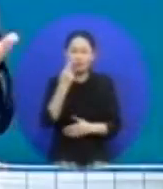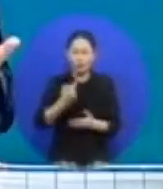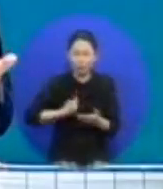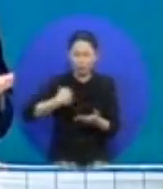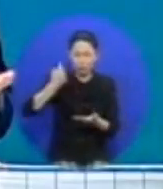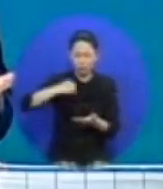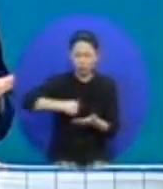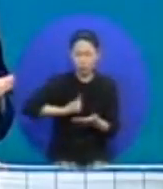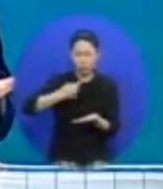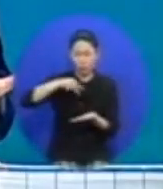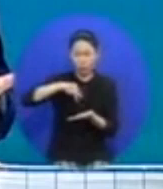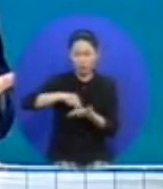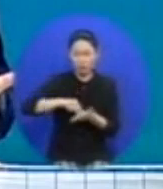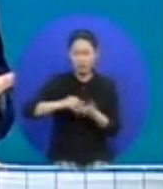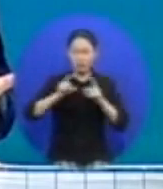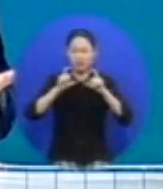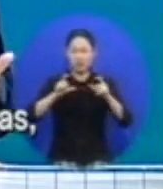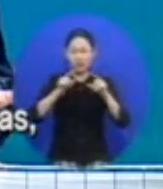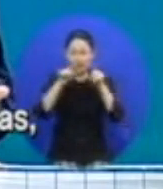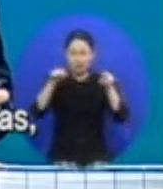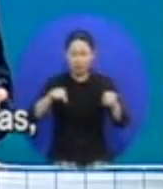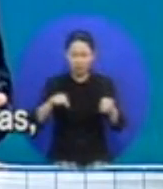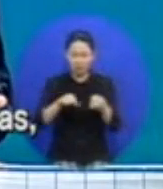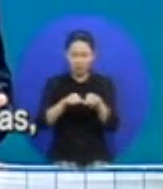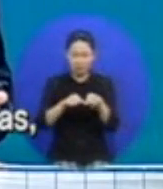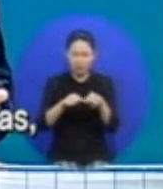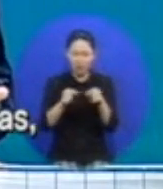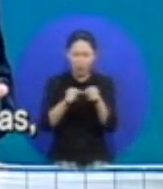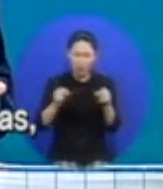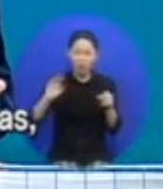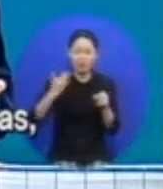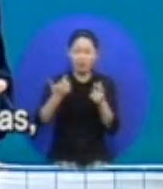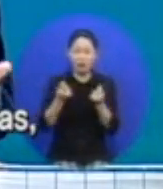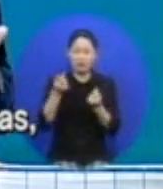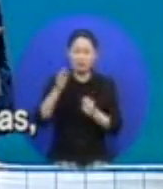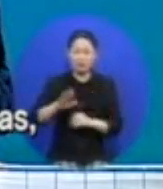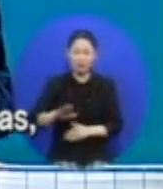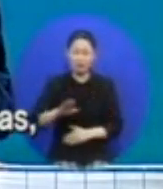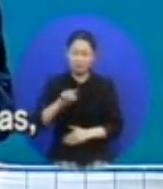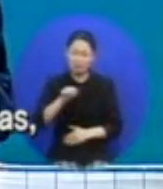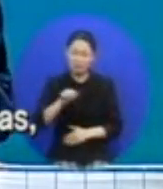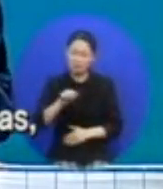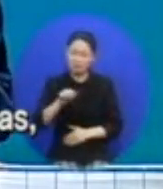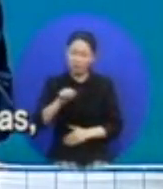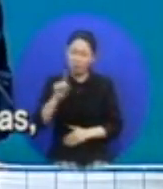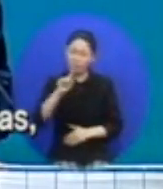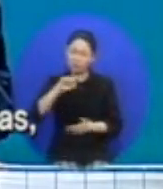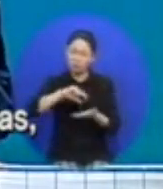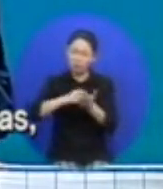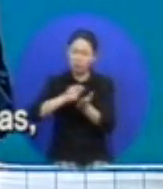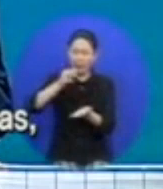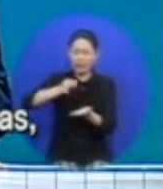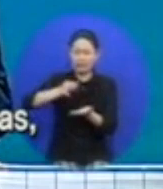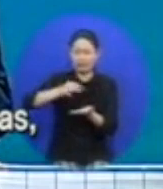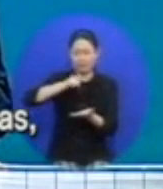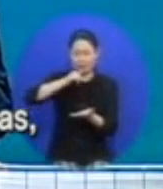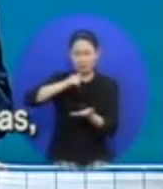였습니다 아주 오래된 것 같긴 한데 이게 얼마나 가치가 있을지